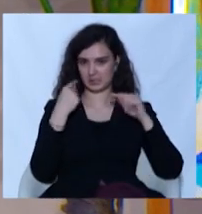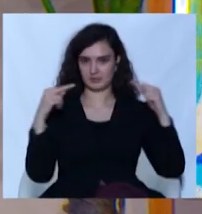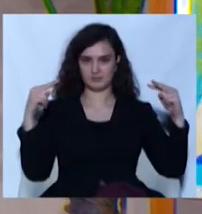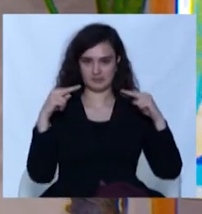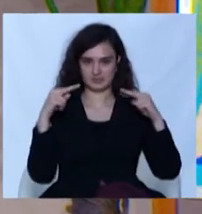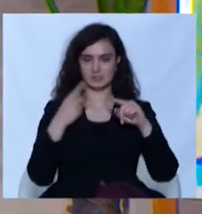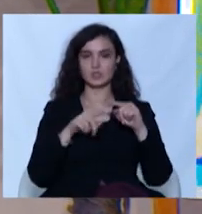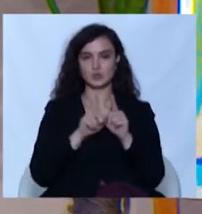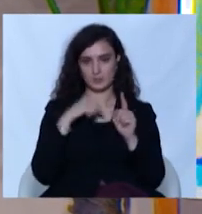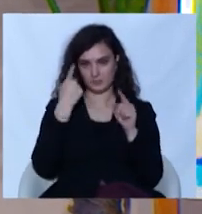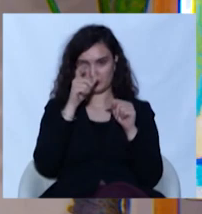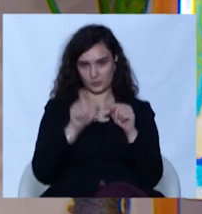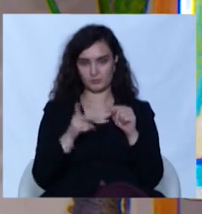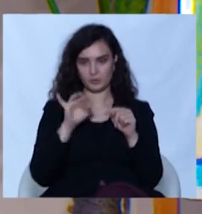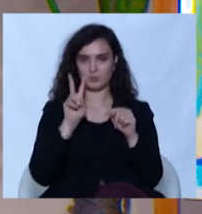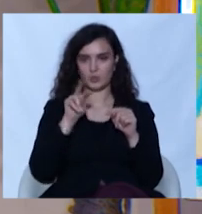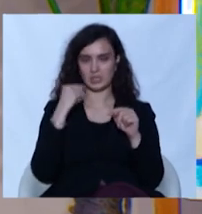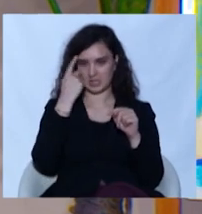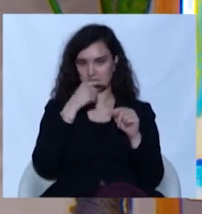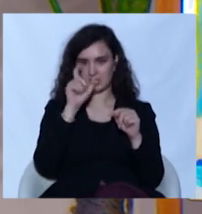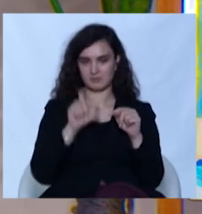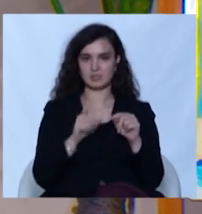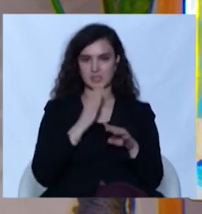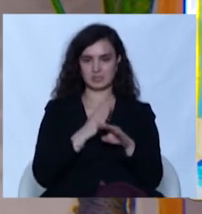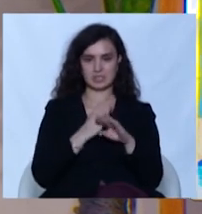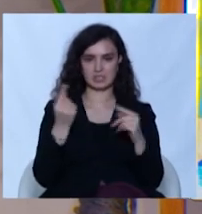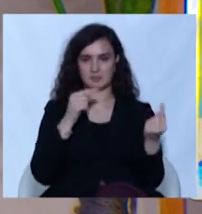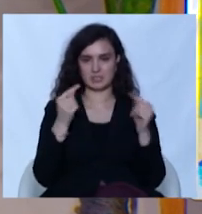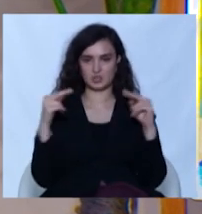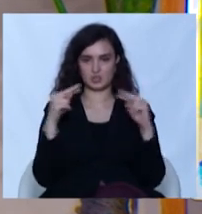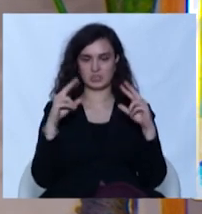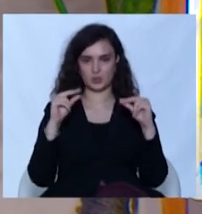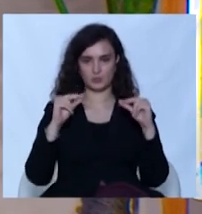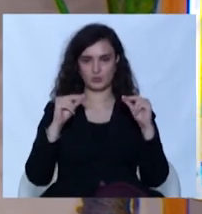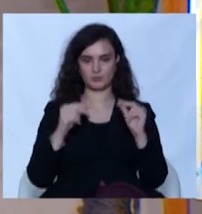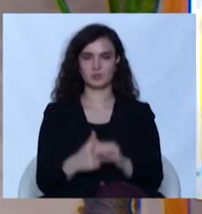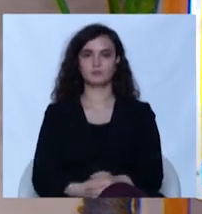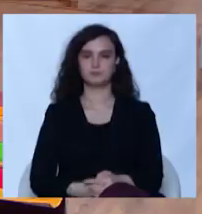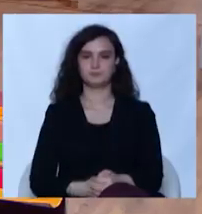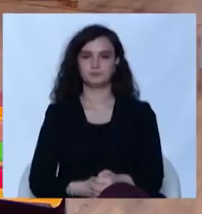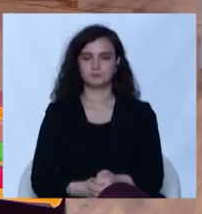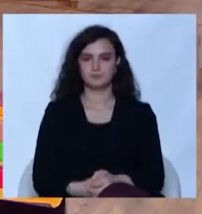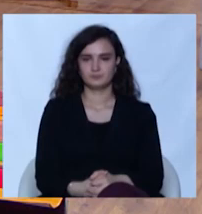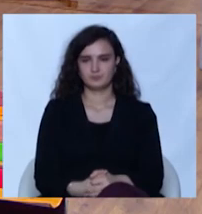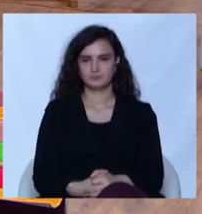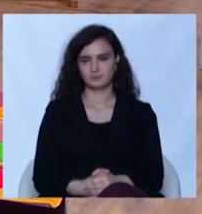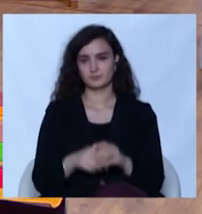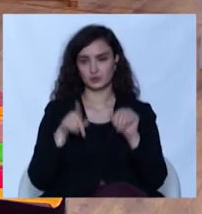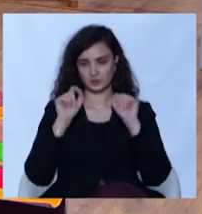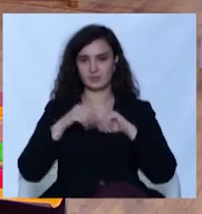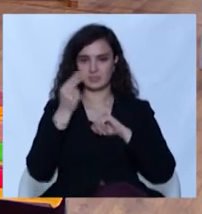ესეც პორტრეტია, ოღონდ ორი ადამიანის პორტრეტი, რომლებიც ერთმანეთში საუბრობენ. ესეც